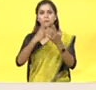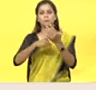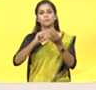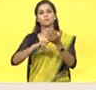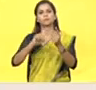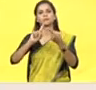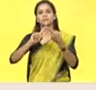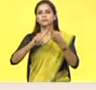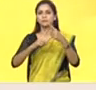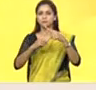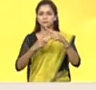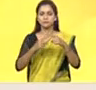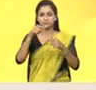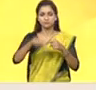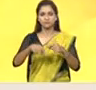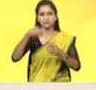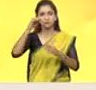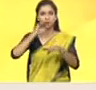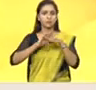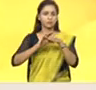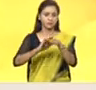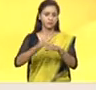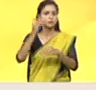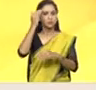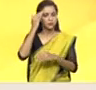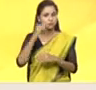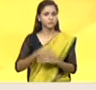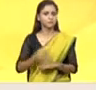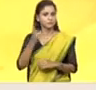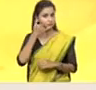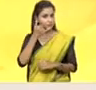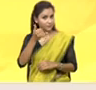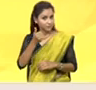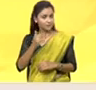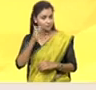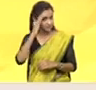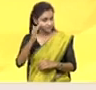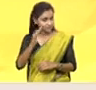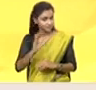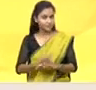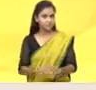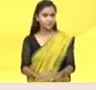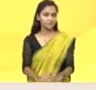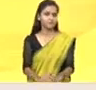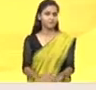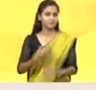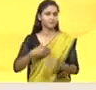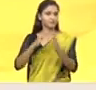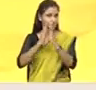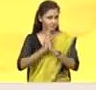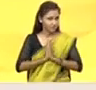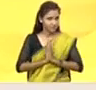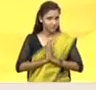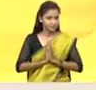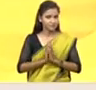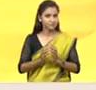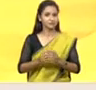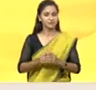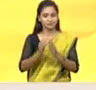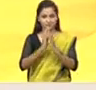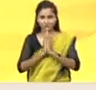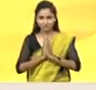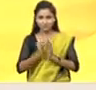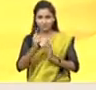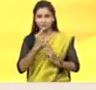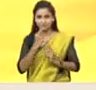को जानते हैं। हेलो। हेलो। हेलो। नमस्ते जी। नमस्कार